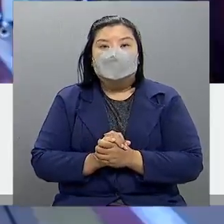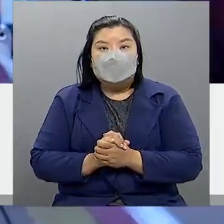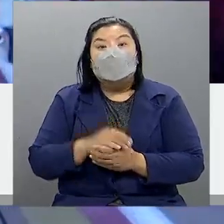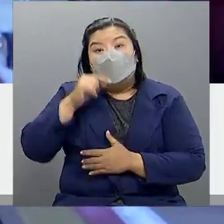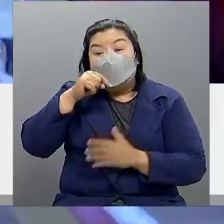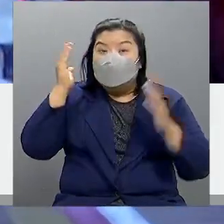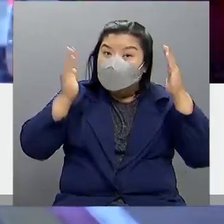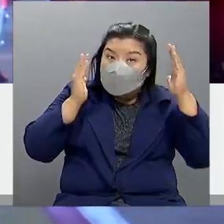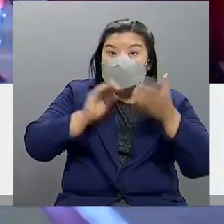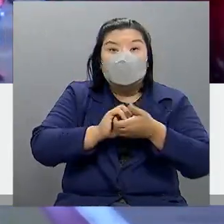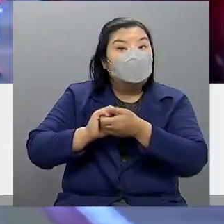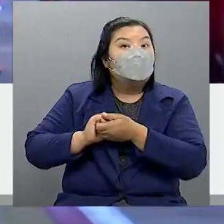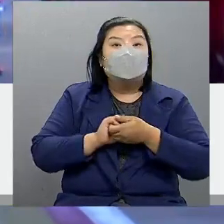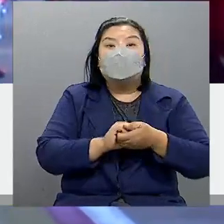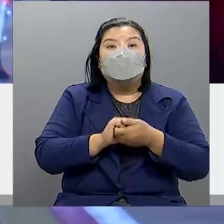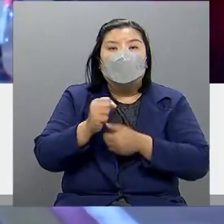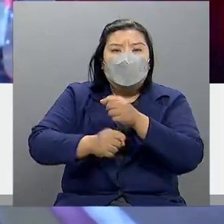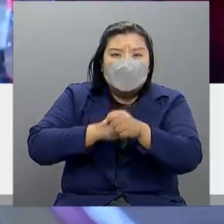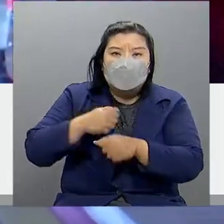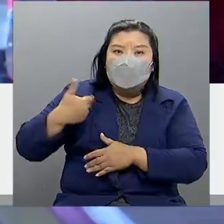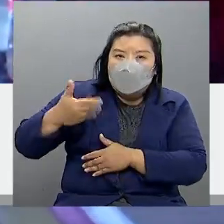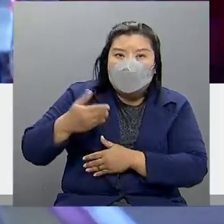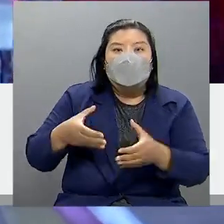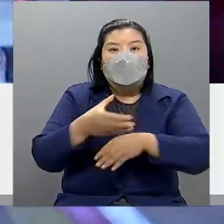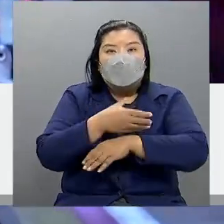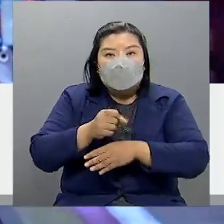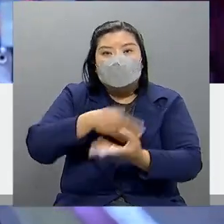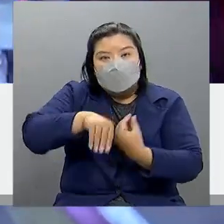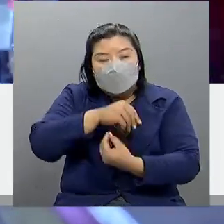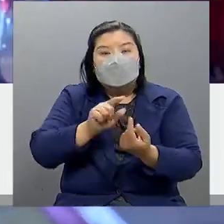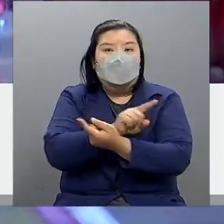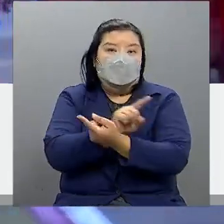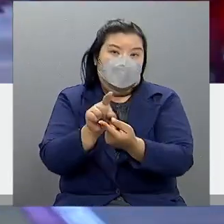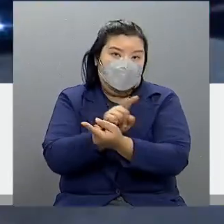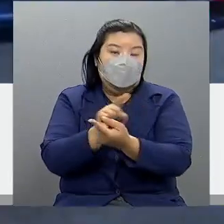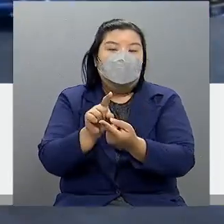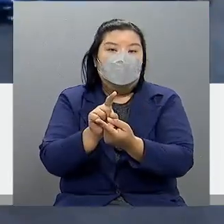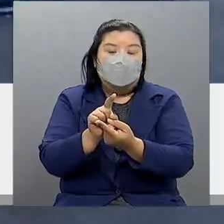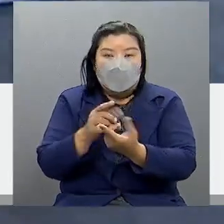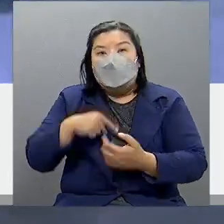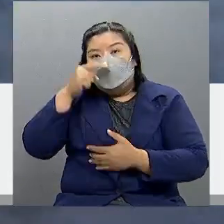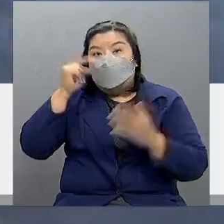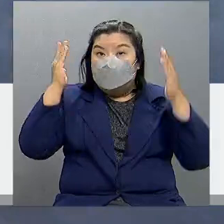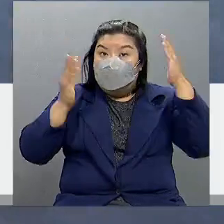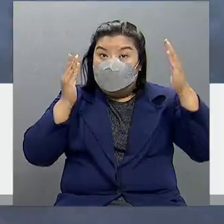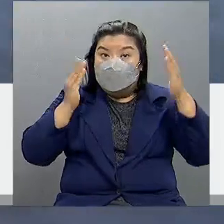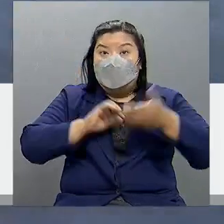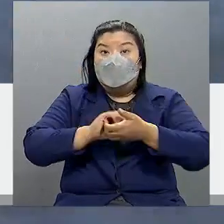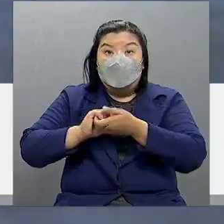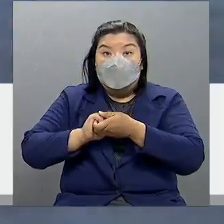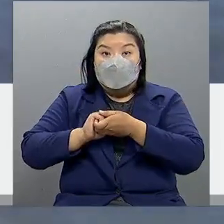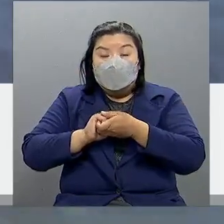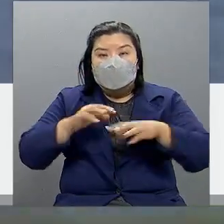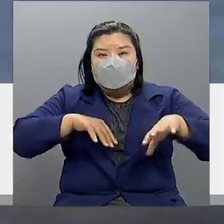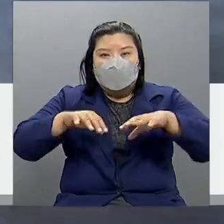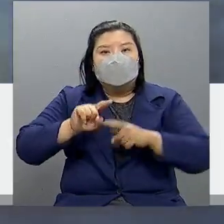ลากมิติมายาวนานค่ะทั้งการเมืองความมั่นคงเศรษฐกิจและสังคมเป็นประเทศคู่ค้าอันดับ4ของไทยและการค้าชายแดนไทยม